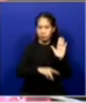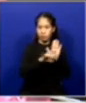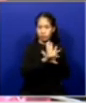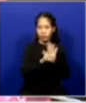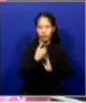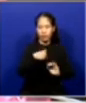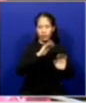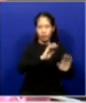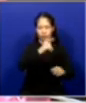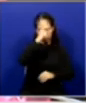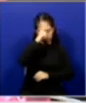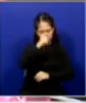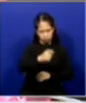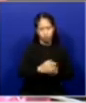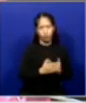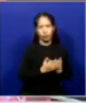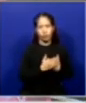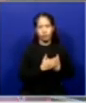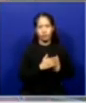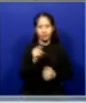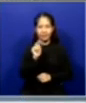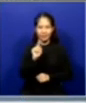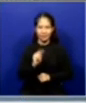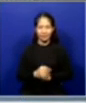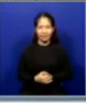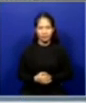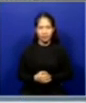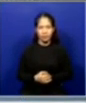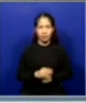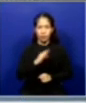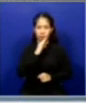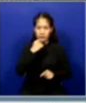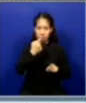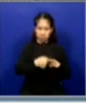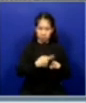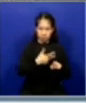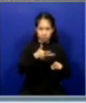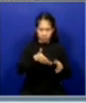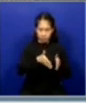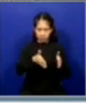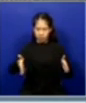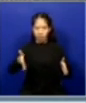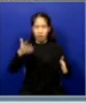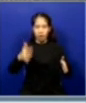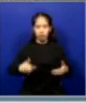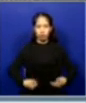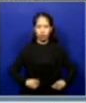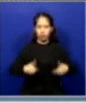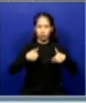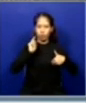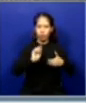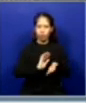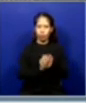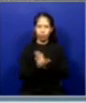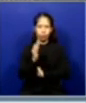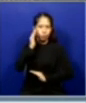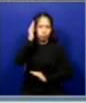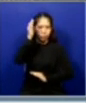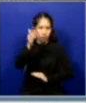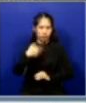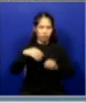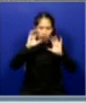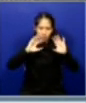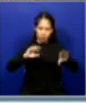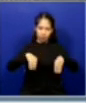ารพค่ะว่าหลัง3เดือนแล้วชีวิตจะต้องก้าวต่อไปรัฐเพื่อราษฎร